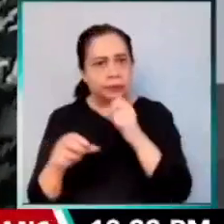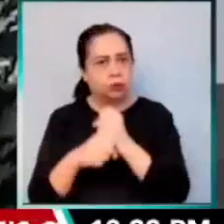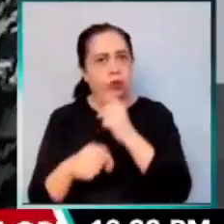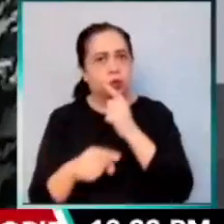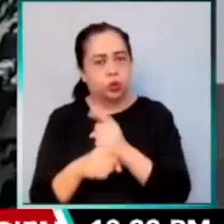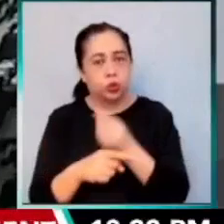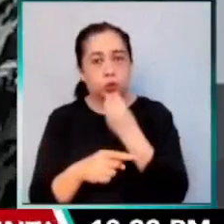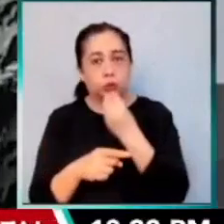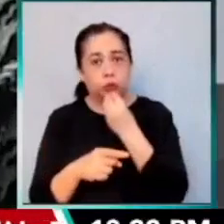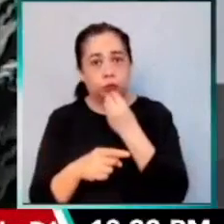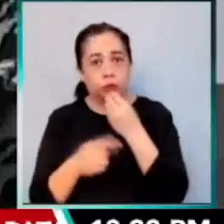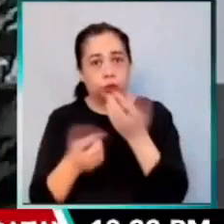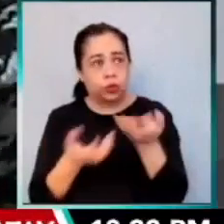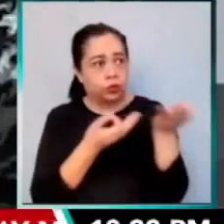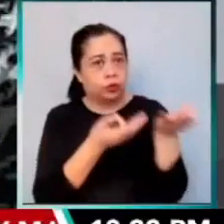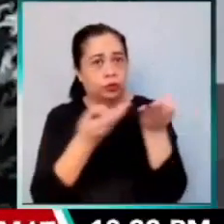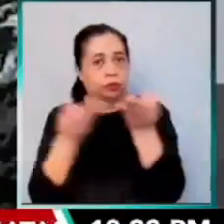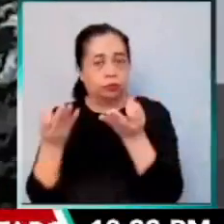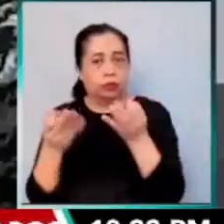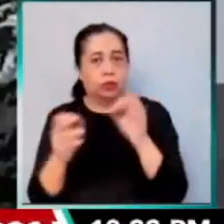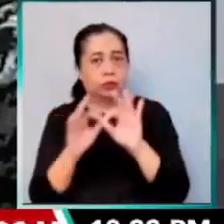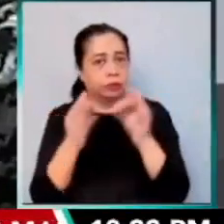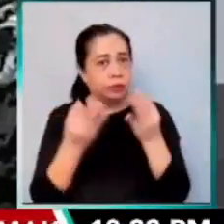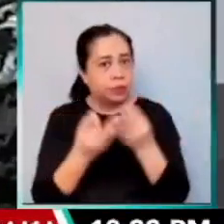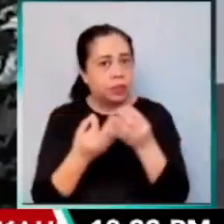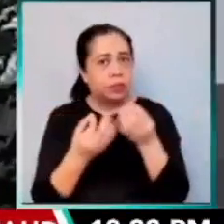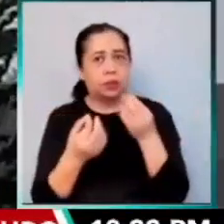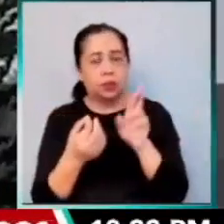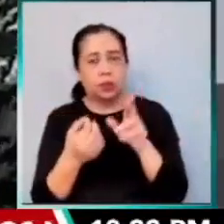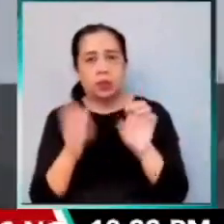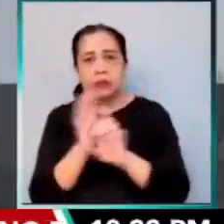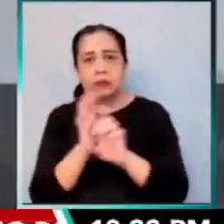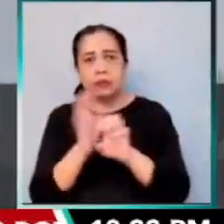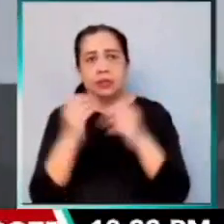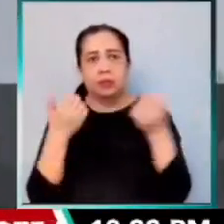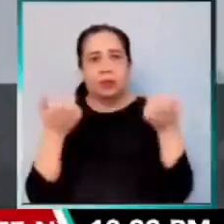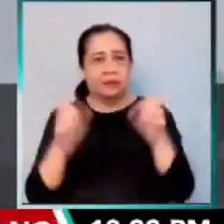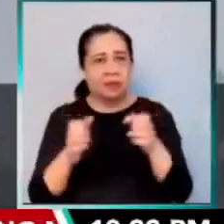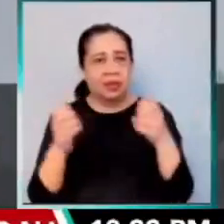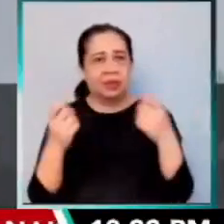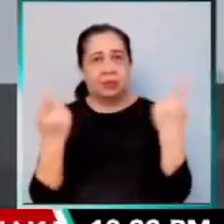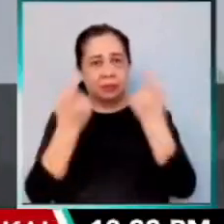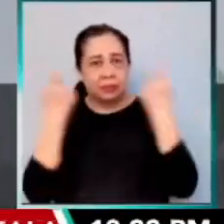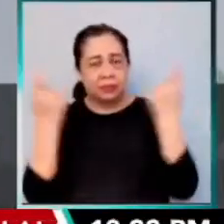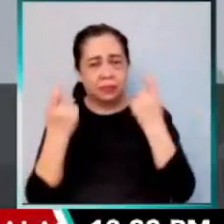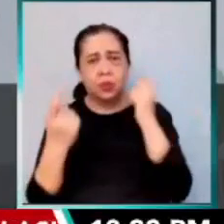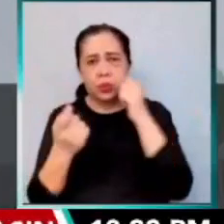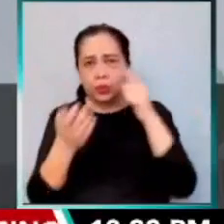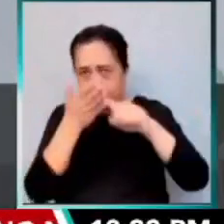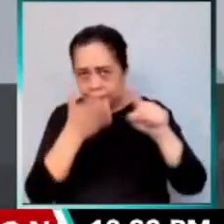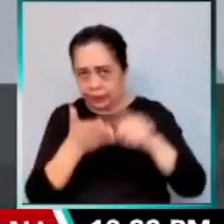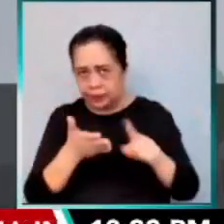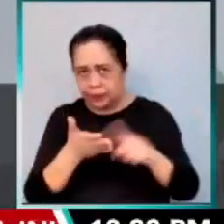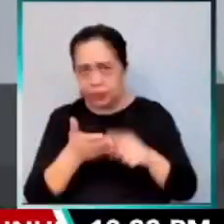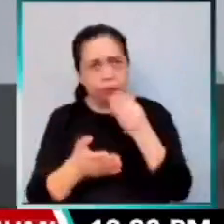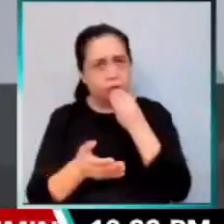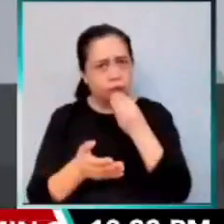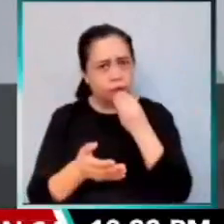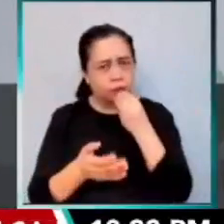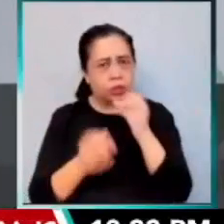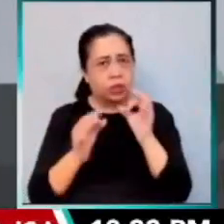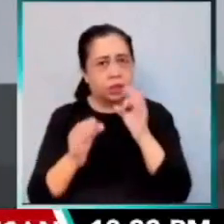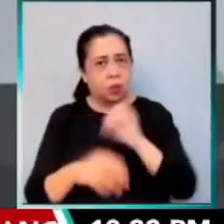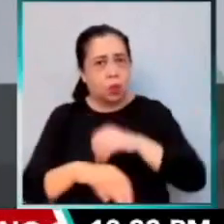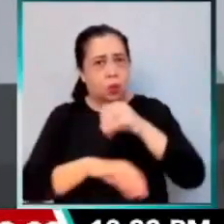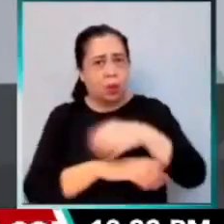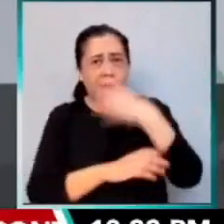pong pinapakain sa ating pamilya o di kaya kapag may mga events, lagi natin na-check. Ang mga pagkain po kapag sobrang init,